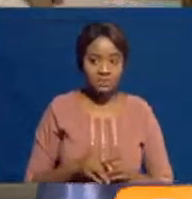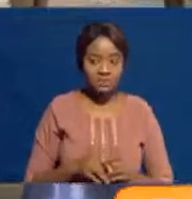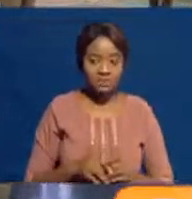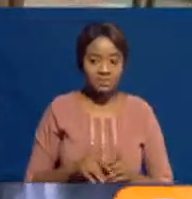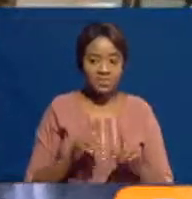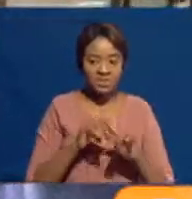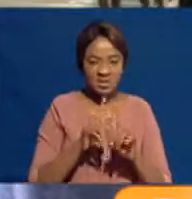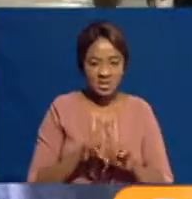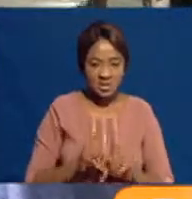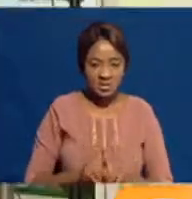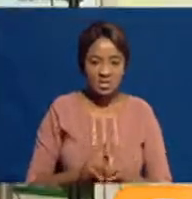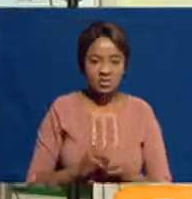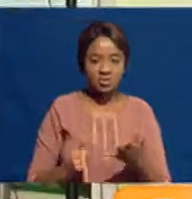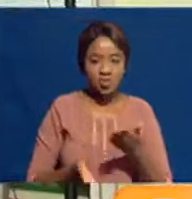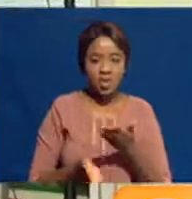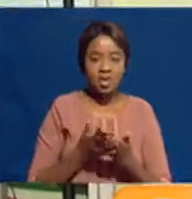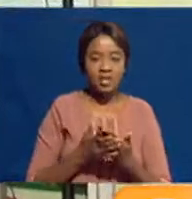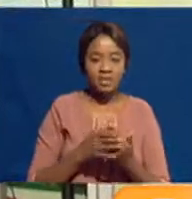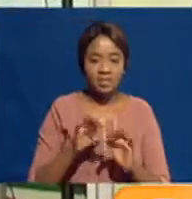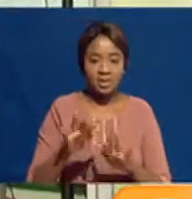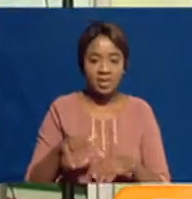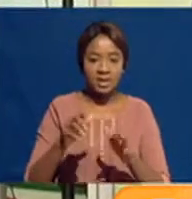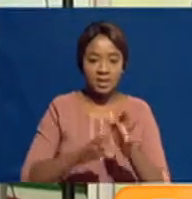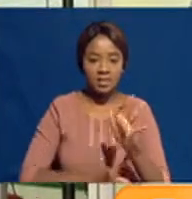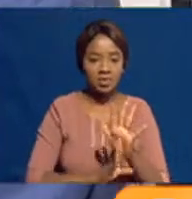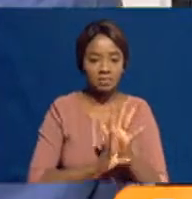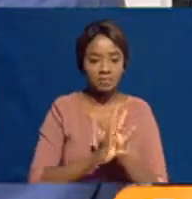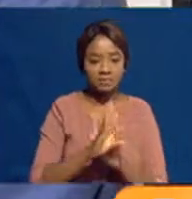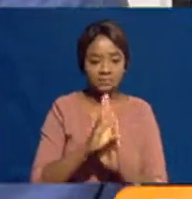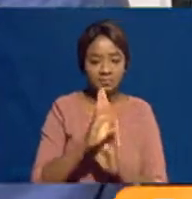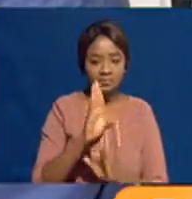wengineo kufanikisha kilimo biashara kwa wakulima